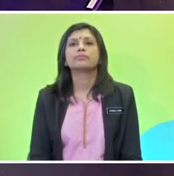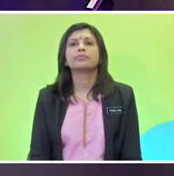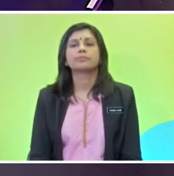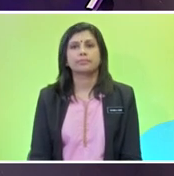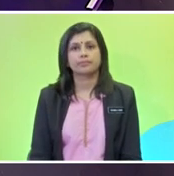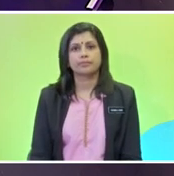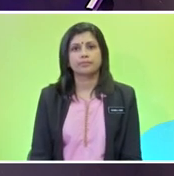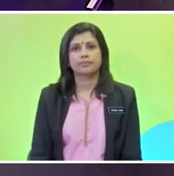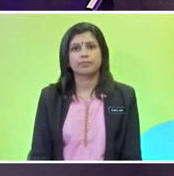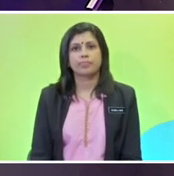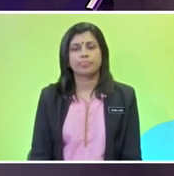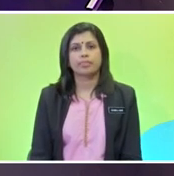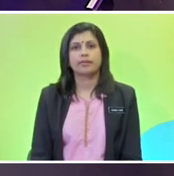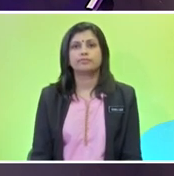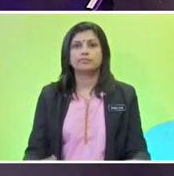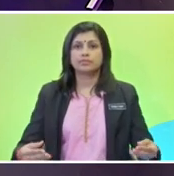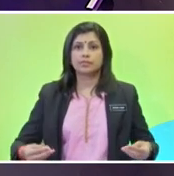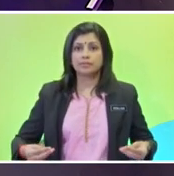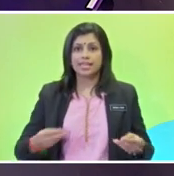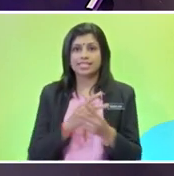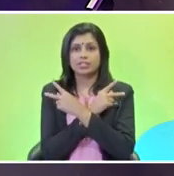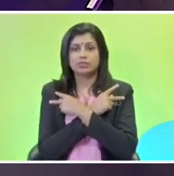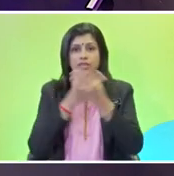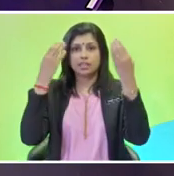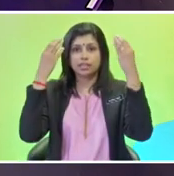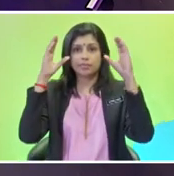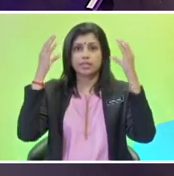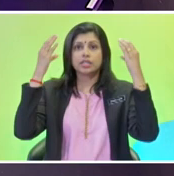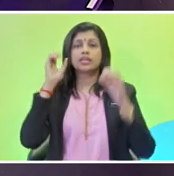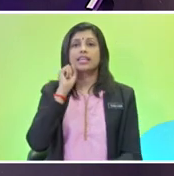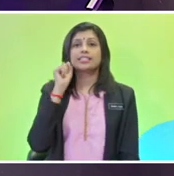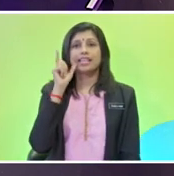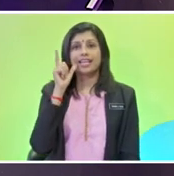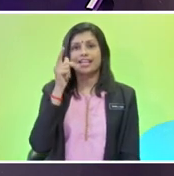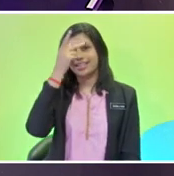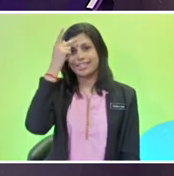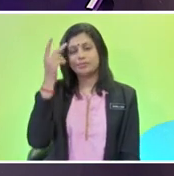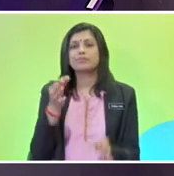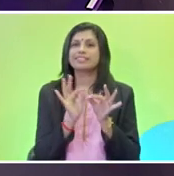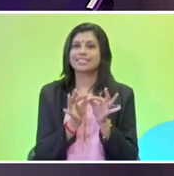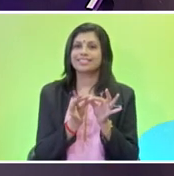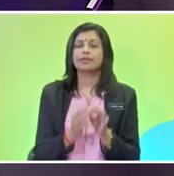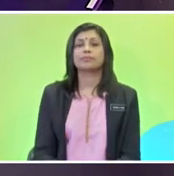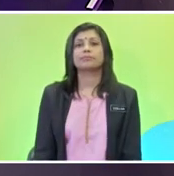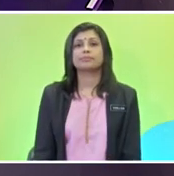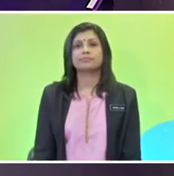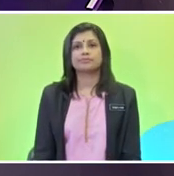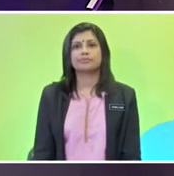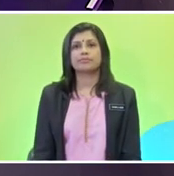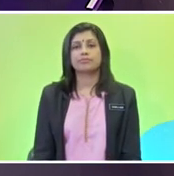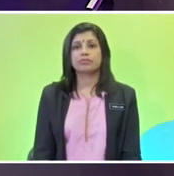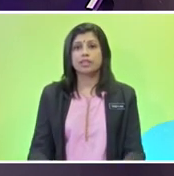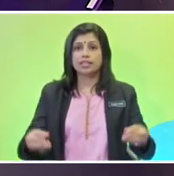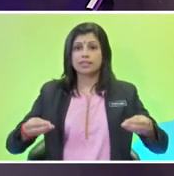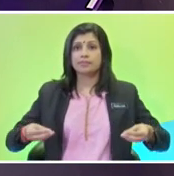yang betul. Terima kasih tidak lupa juga kepada Cikgu Jurubahasa kita, Cikgu Syamila. Terima kasih Cikgu dan terima kasih kepada anda semua yang sedang